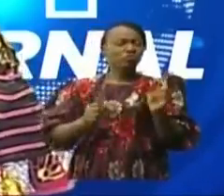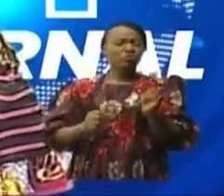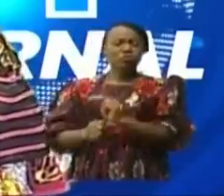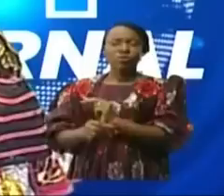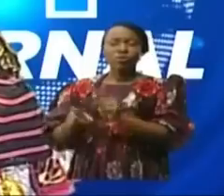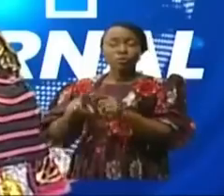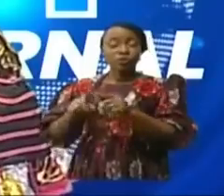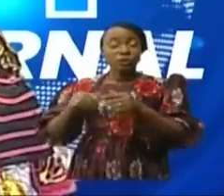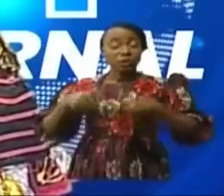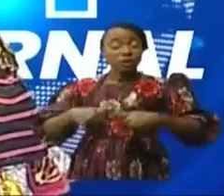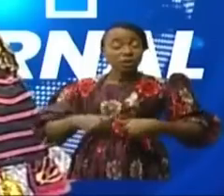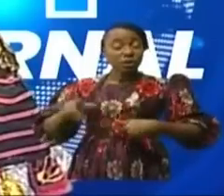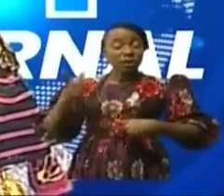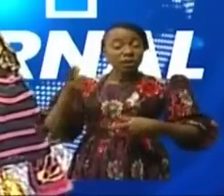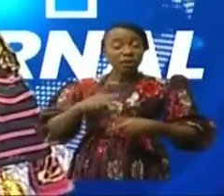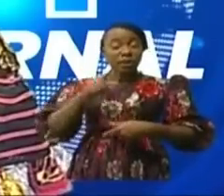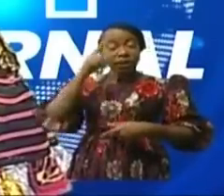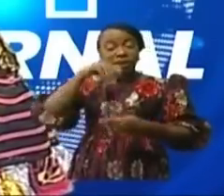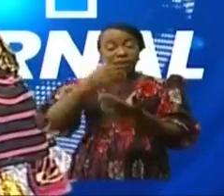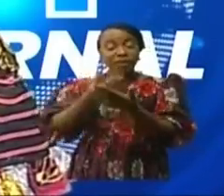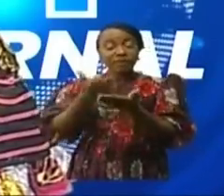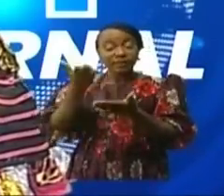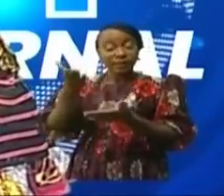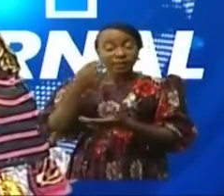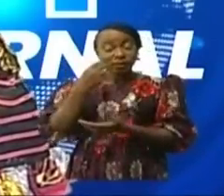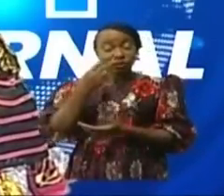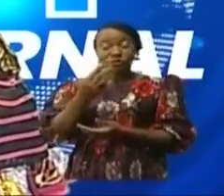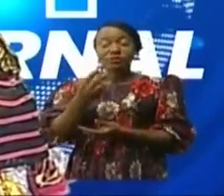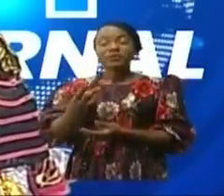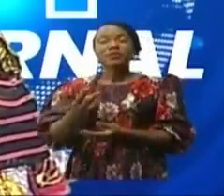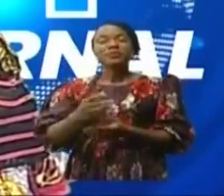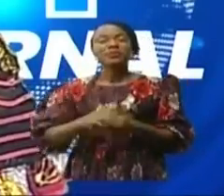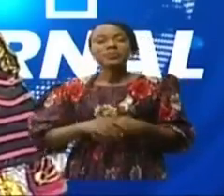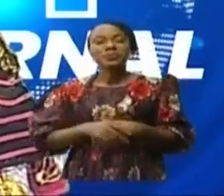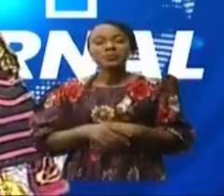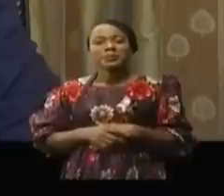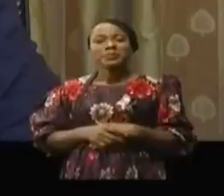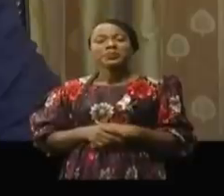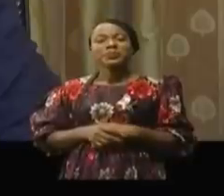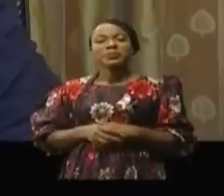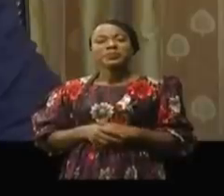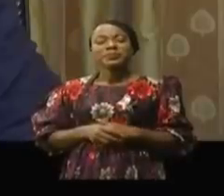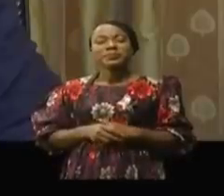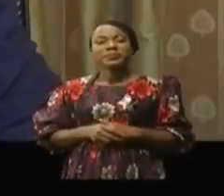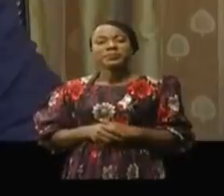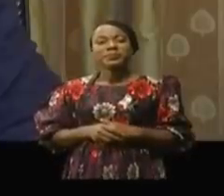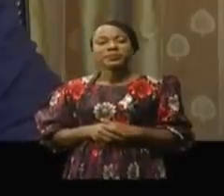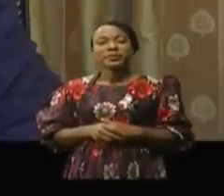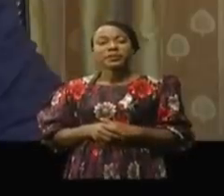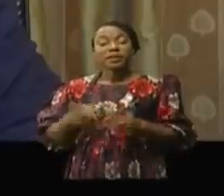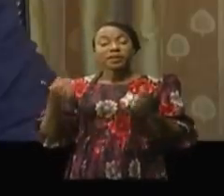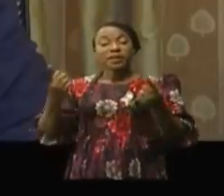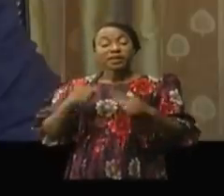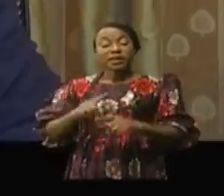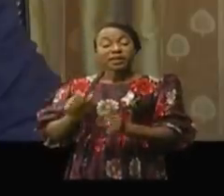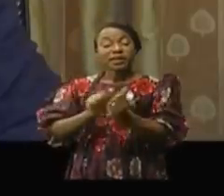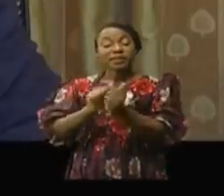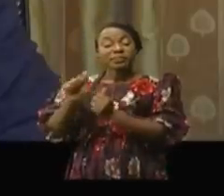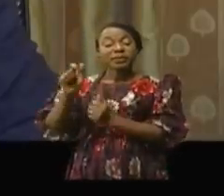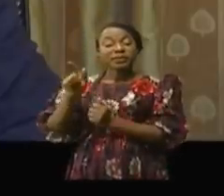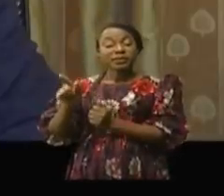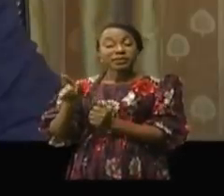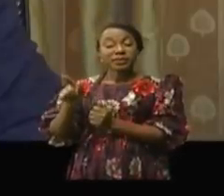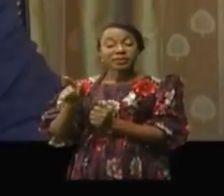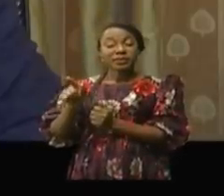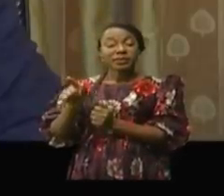jeunes kivusiens lors de son récent séjour. On l'écoute au micro de Gaylor Kimpianga. Lors de mon passage à Bukavu